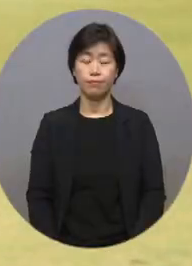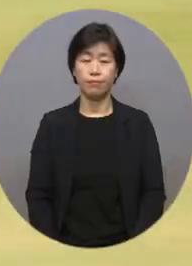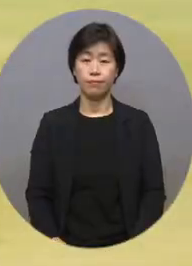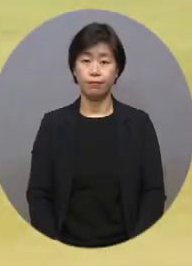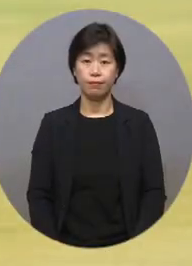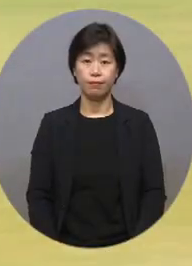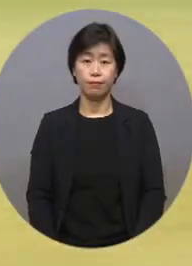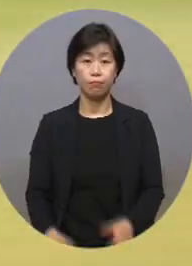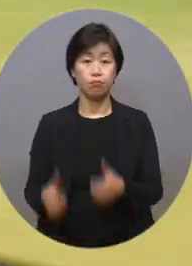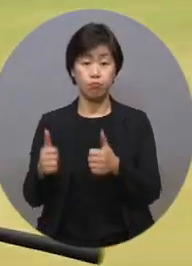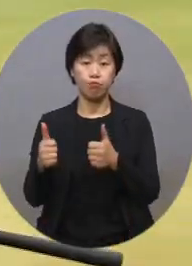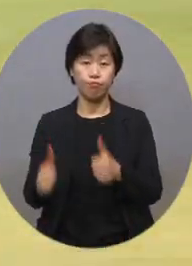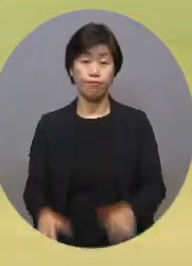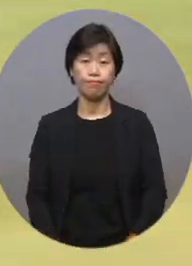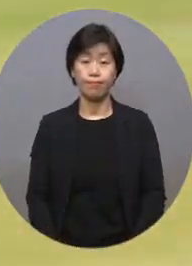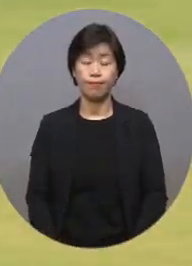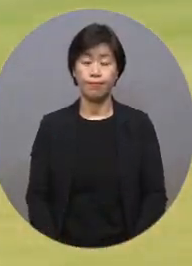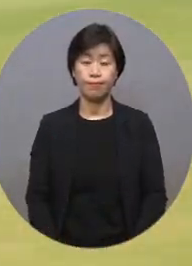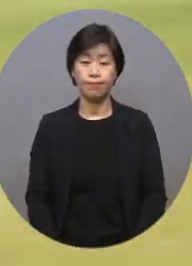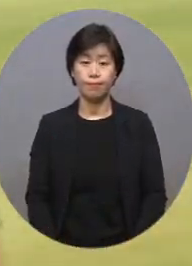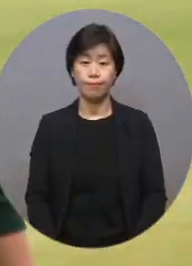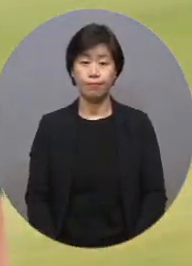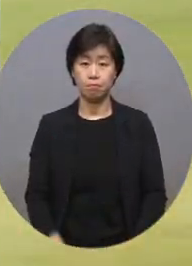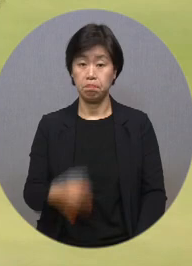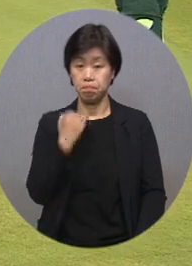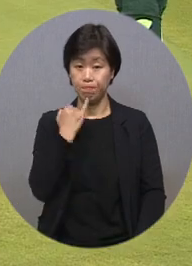괜찮아. 괜찮아, 나쁘지 않아. 좋아, 좋아.